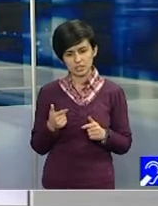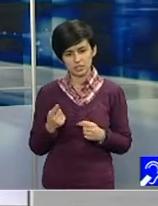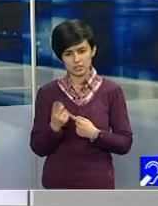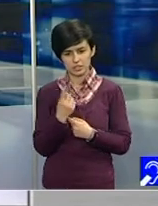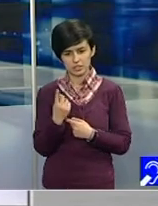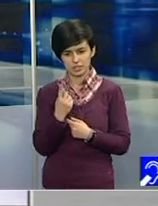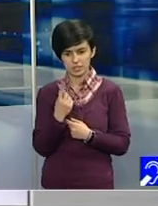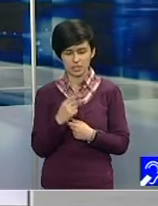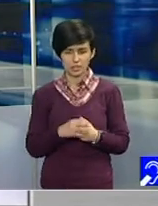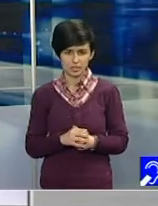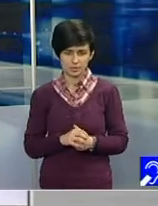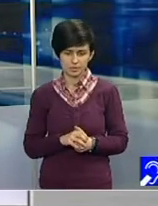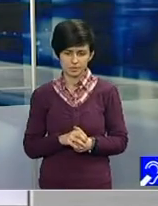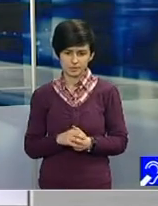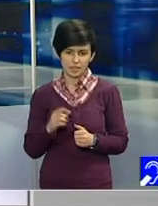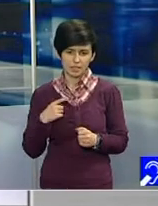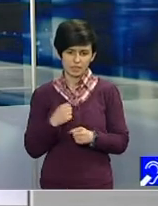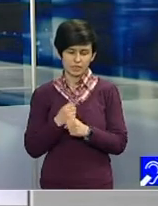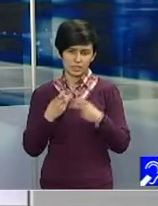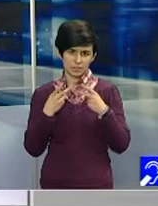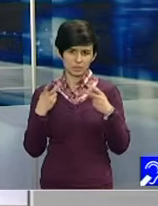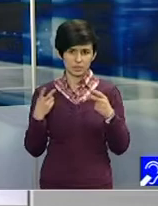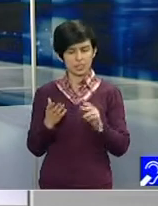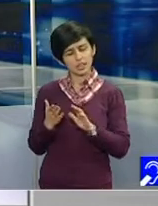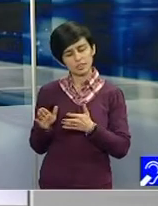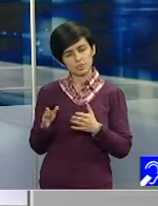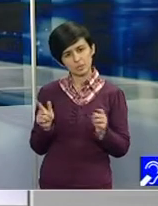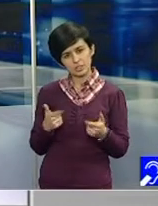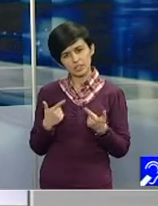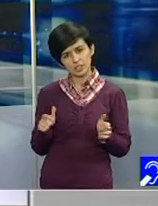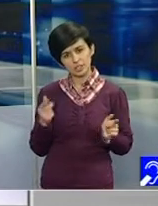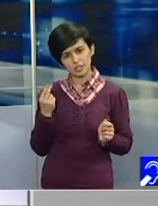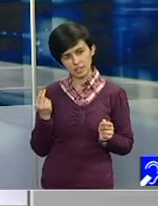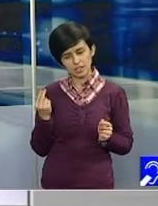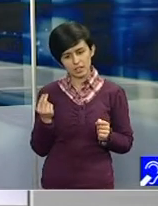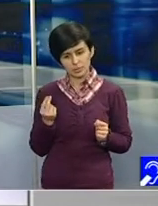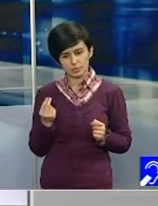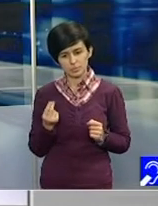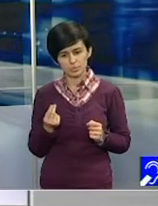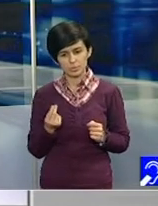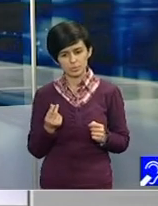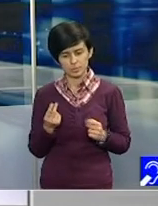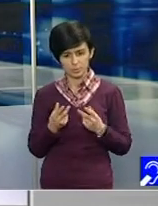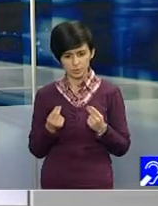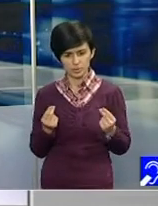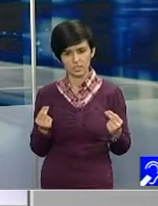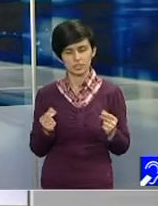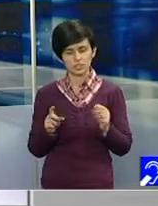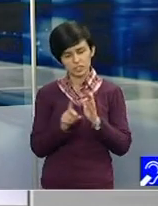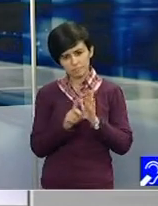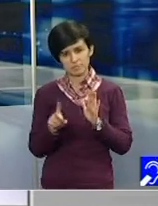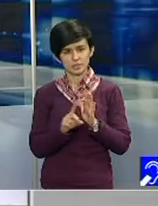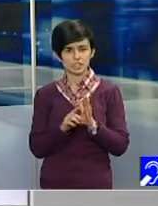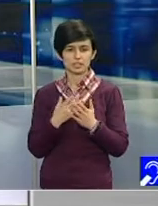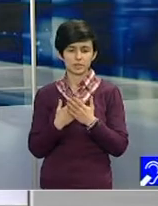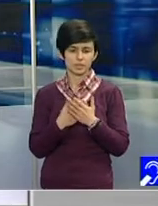important pentru ei la început, să cânte mult, să cânte des, pentru că astfel își creează stilul, încep să devină